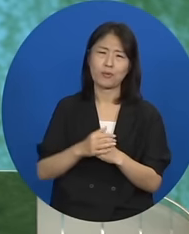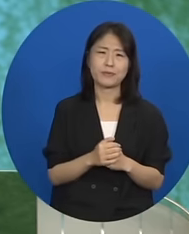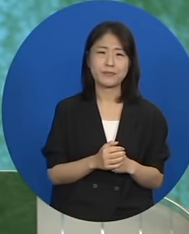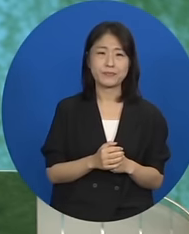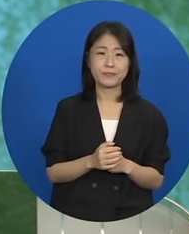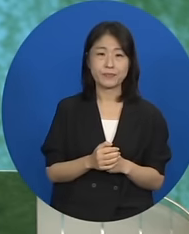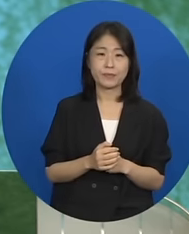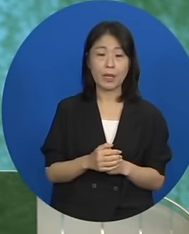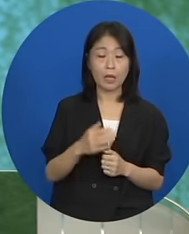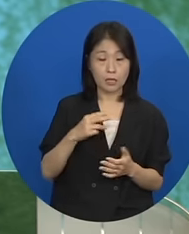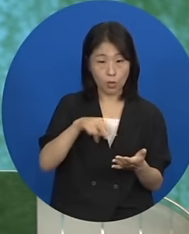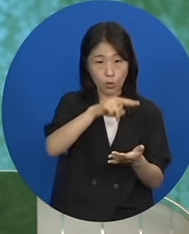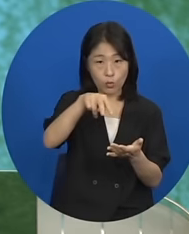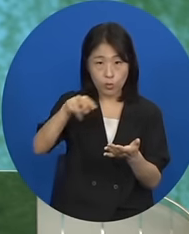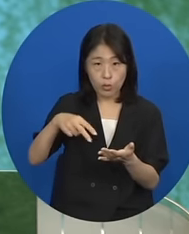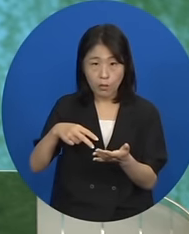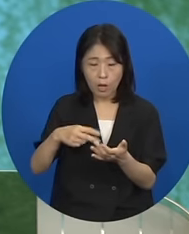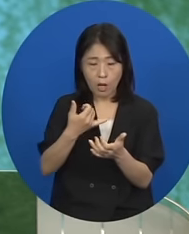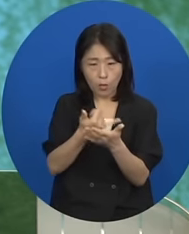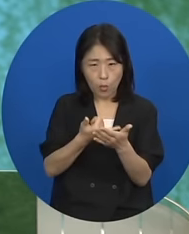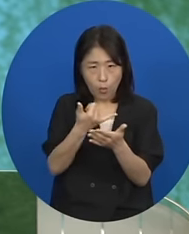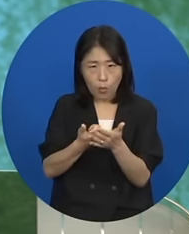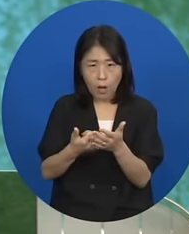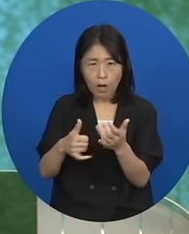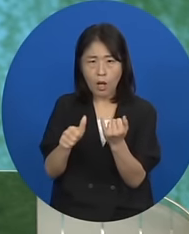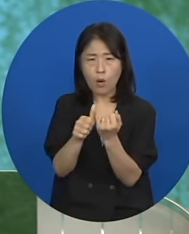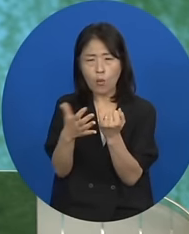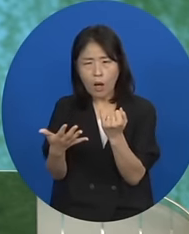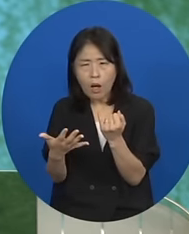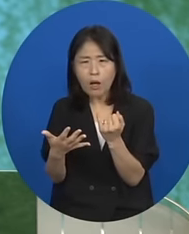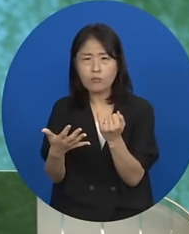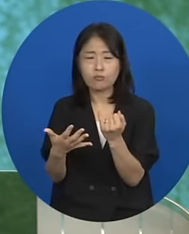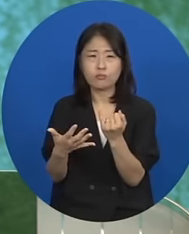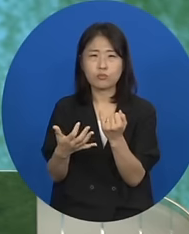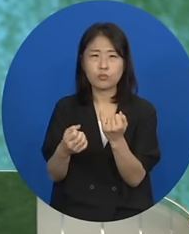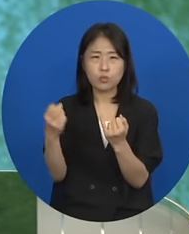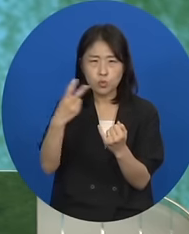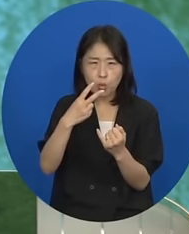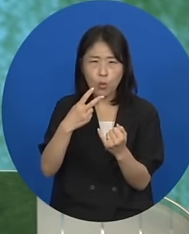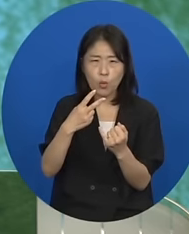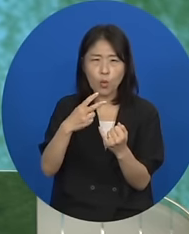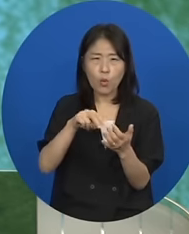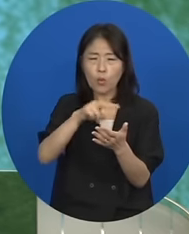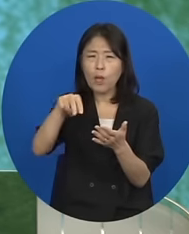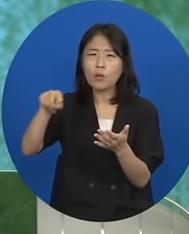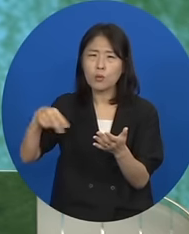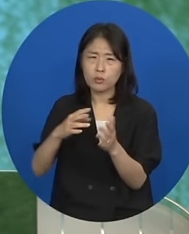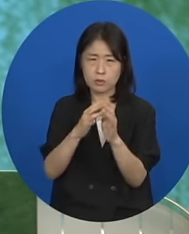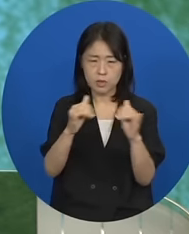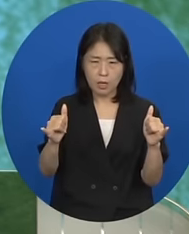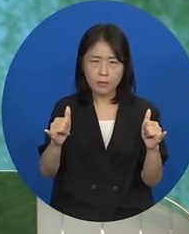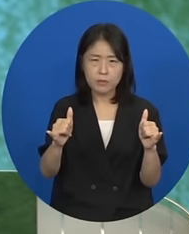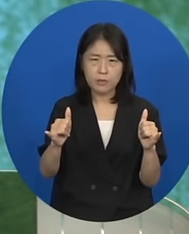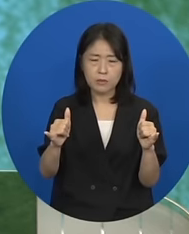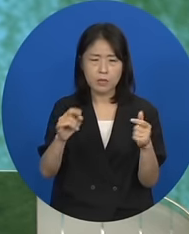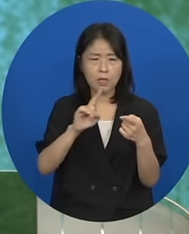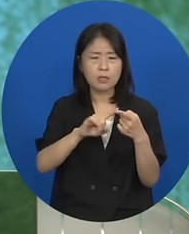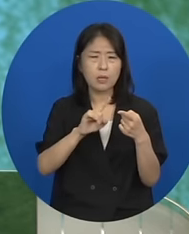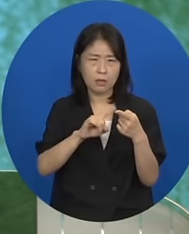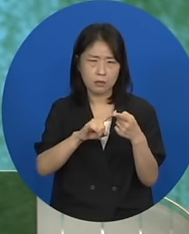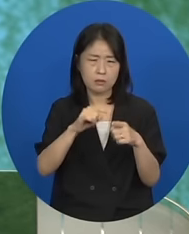떠돌이 고아와 과부와 너희의 가운데 객 되었던 사람들 나그네 되었던 사람들에 대한 마음을 쓰고 있다라고